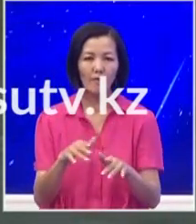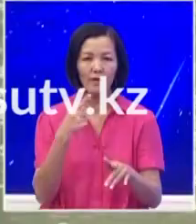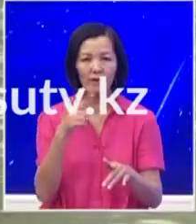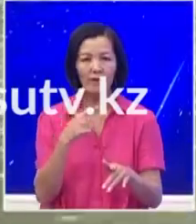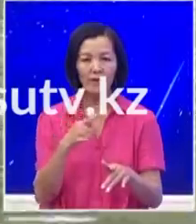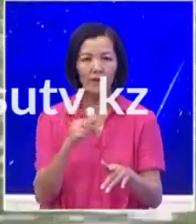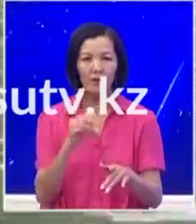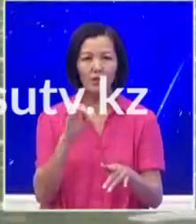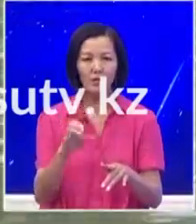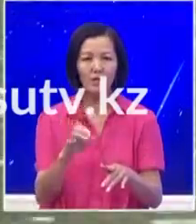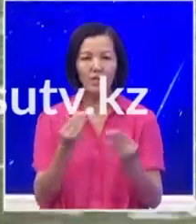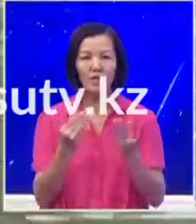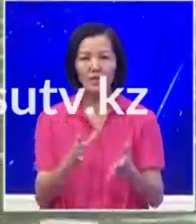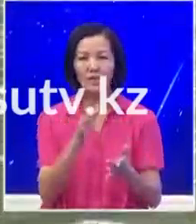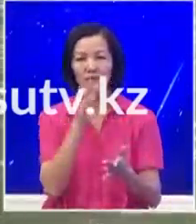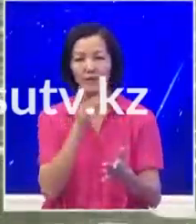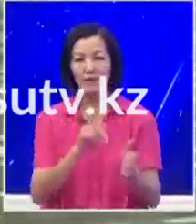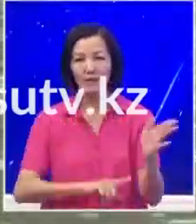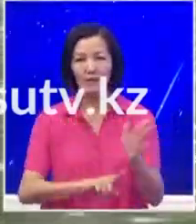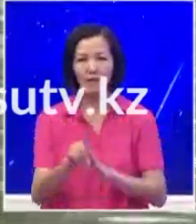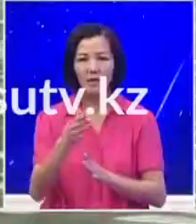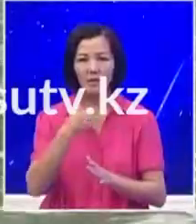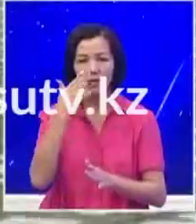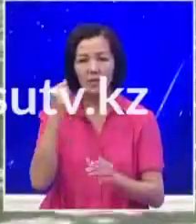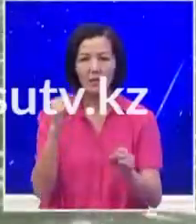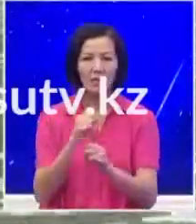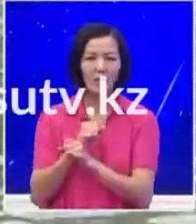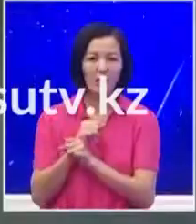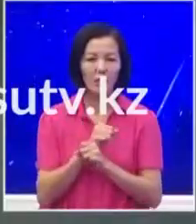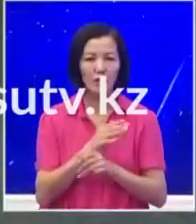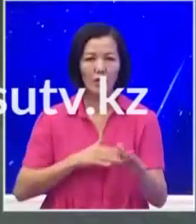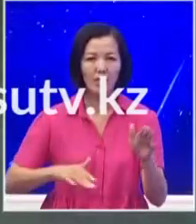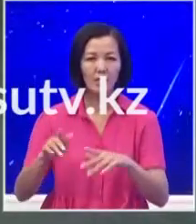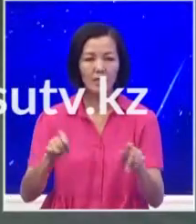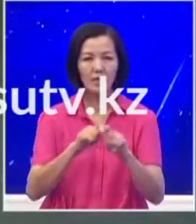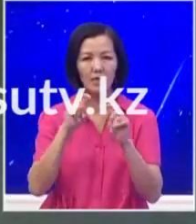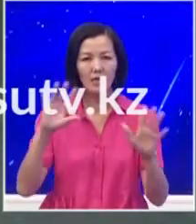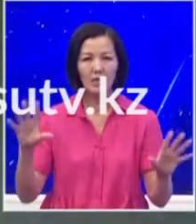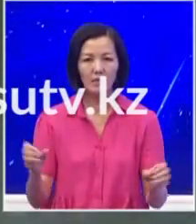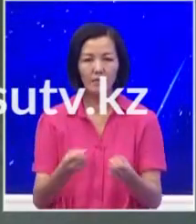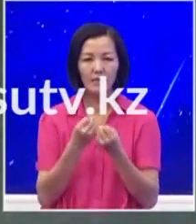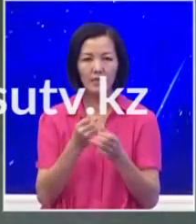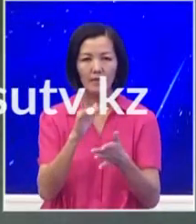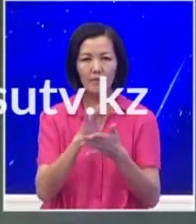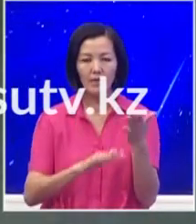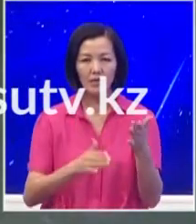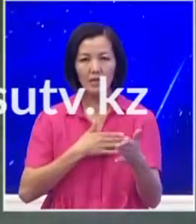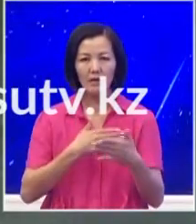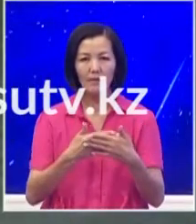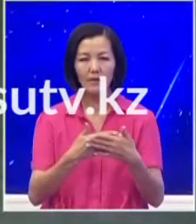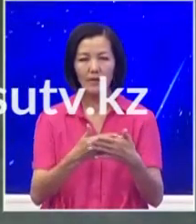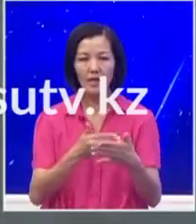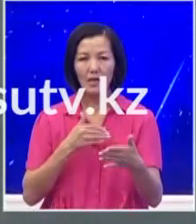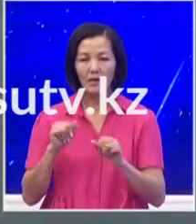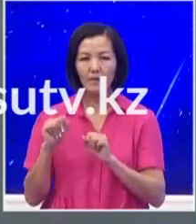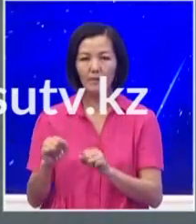района. В настоящее время с наступлением летних каникул и открытием купального сезона спасатели продолжают профилактические работы на